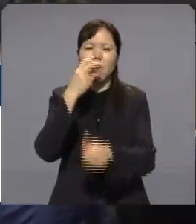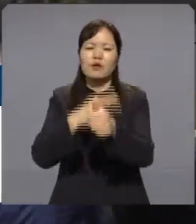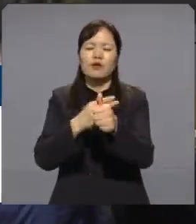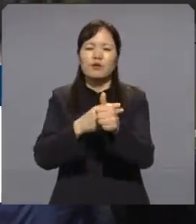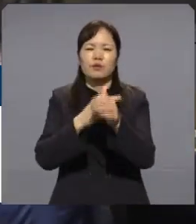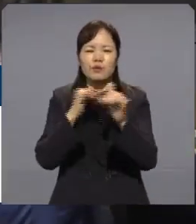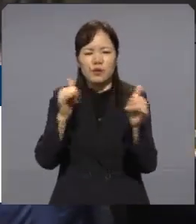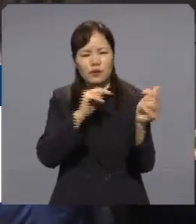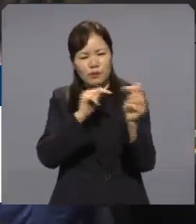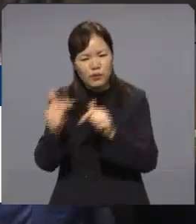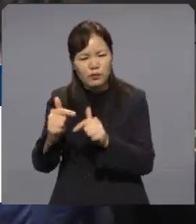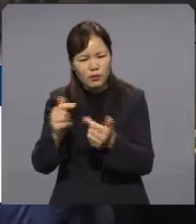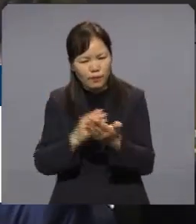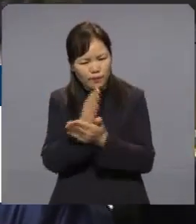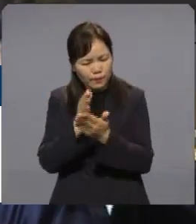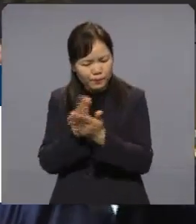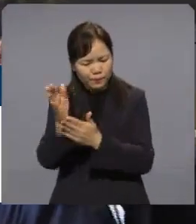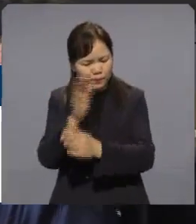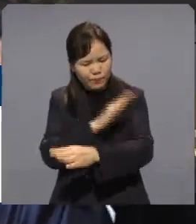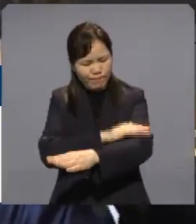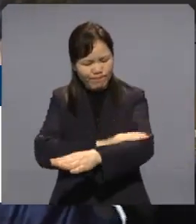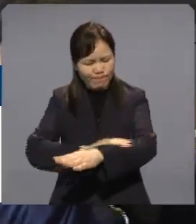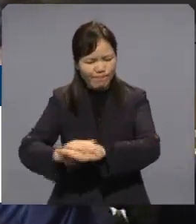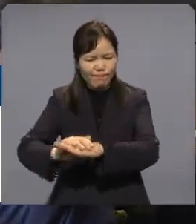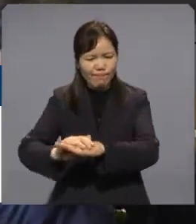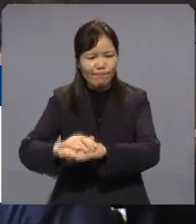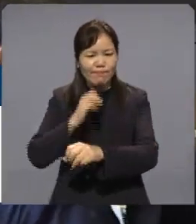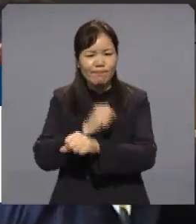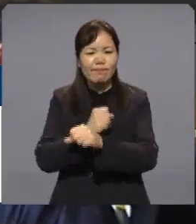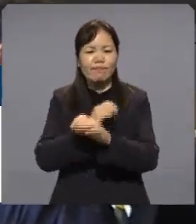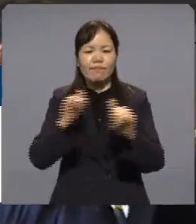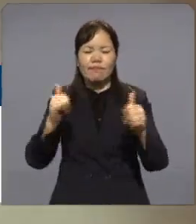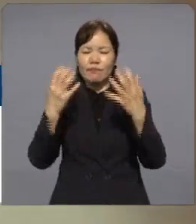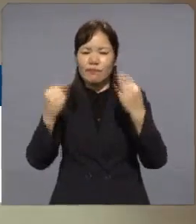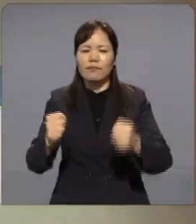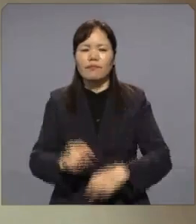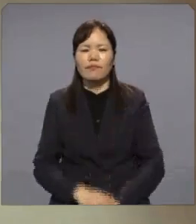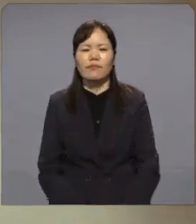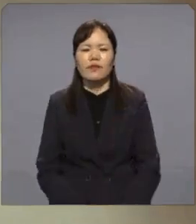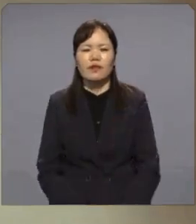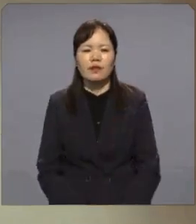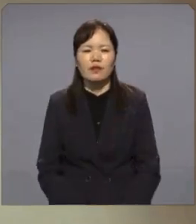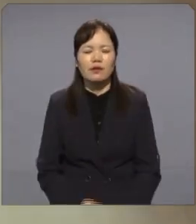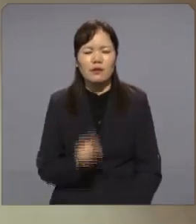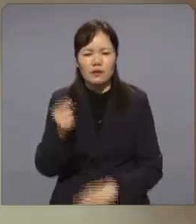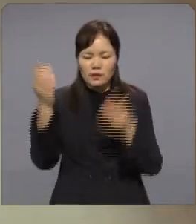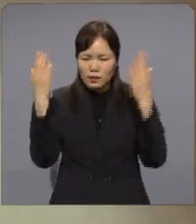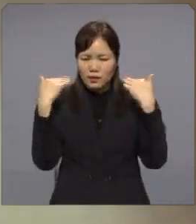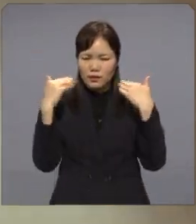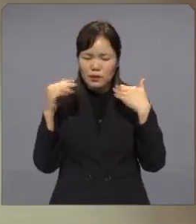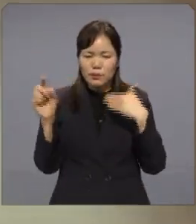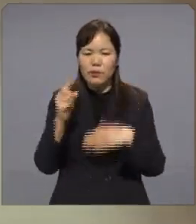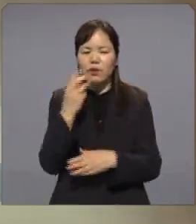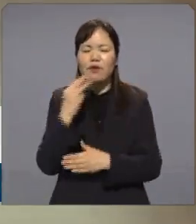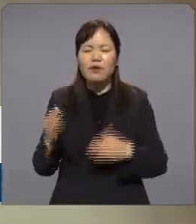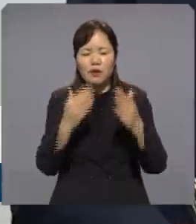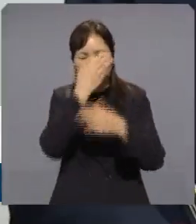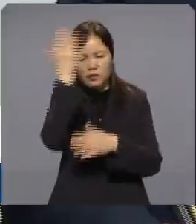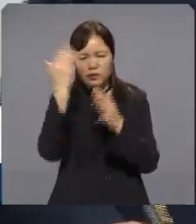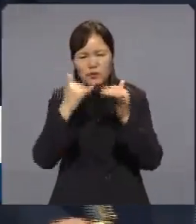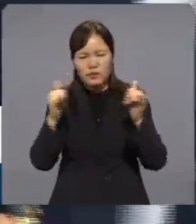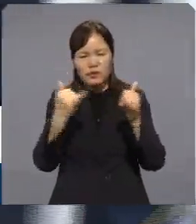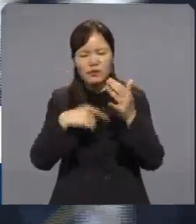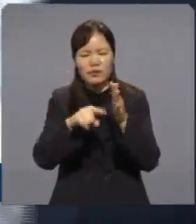이제 각 분야에서 가장 많이 잘 나가시는 분들도 많고. 이 학교에서 경기 청년을 위한